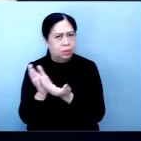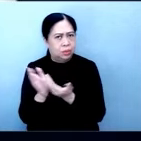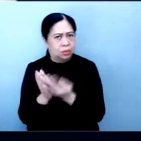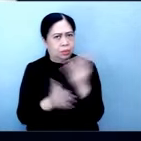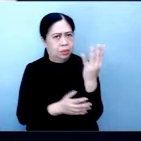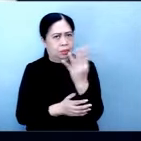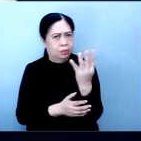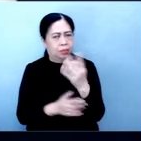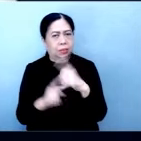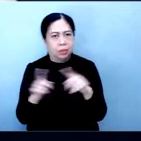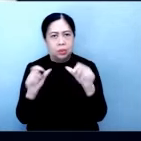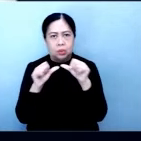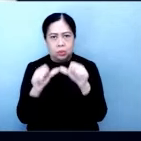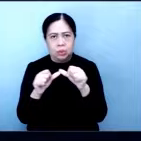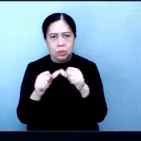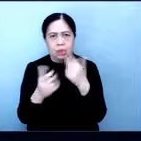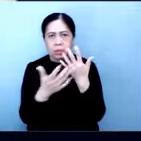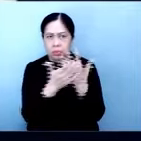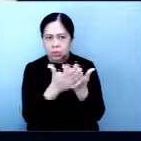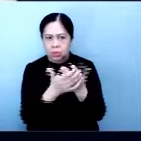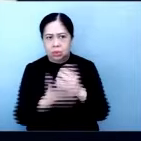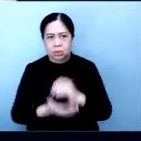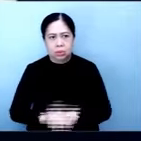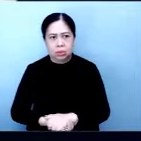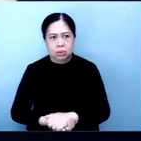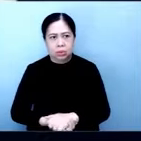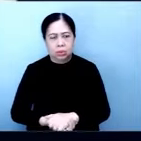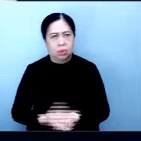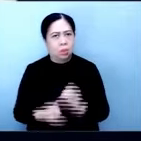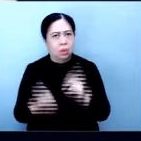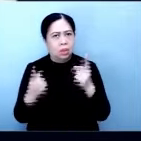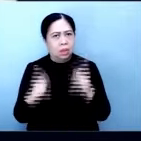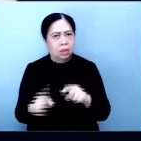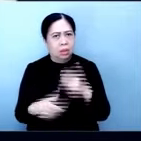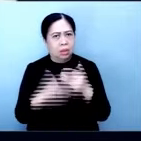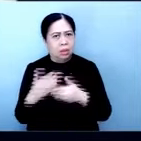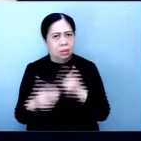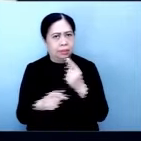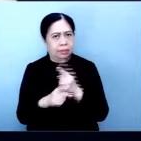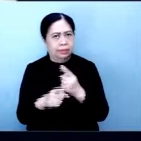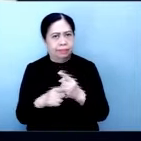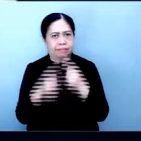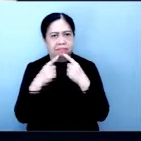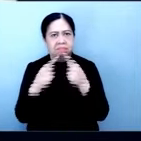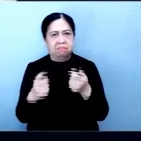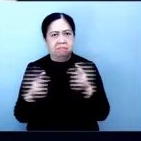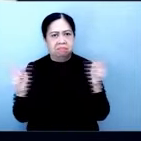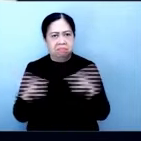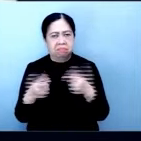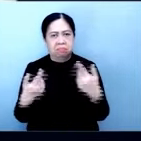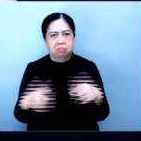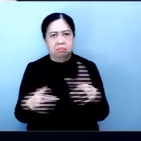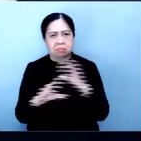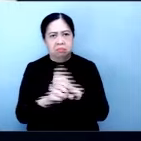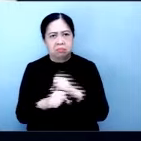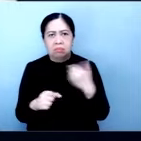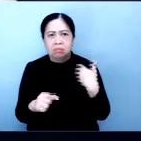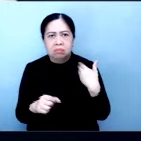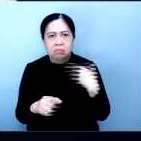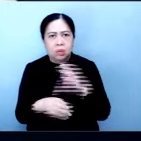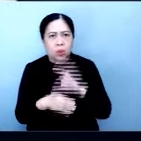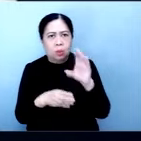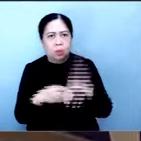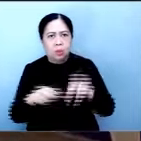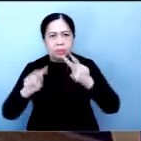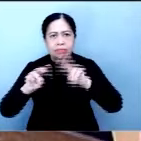pero patuloy silang nakakulong. Wala raw nangyaring due process at idiniklara agad na case closed kahit wala pa umanong kumpletong